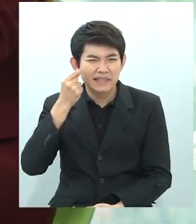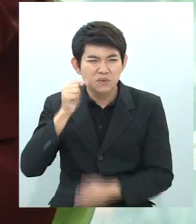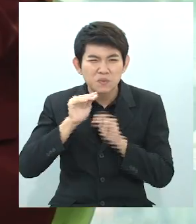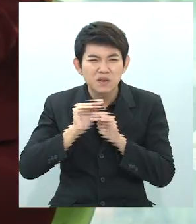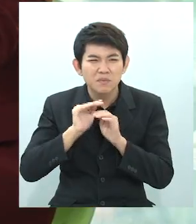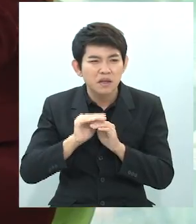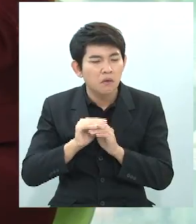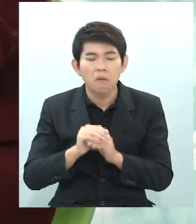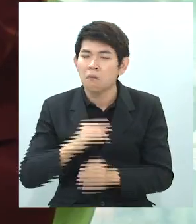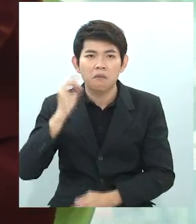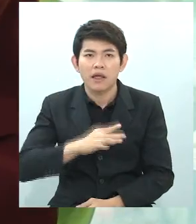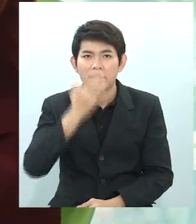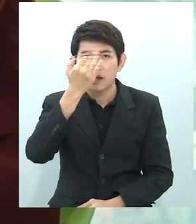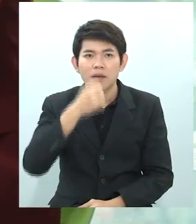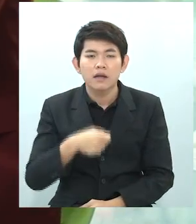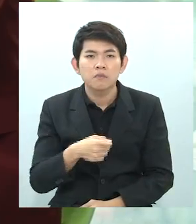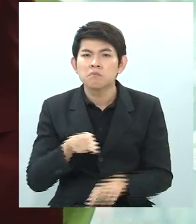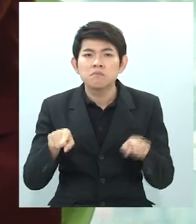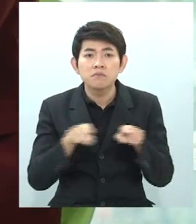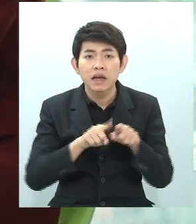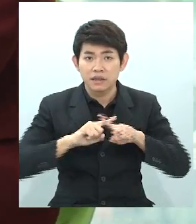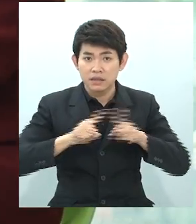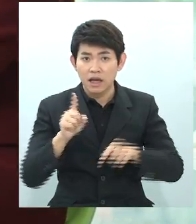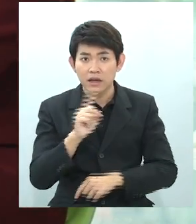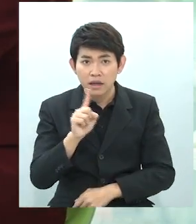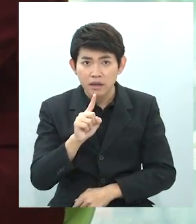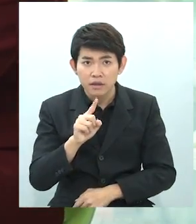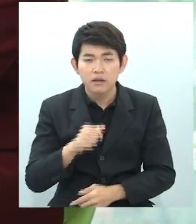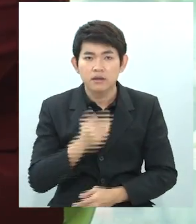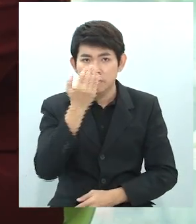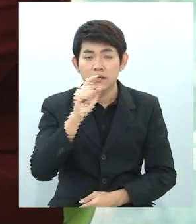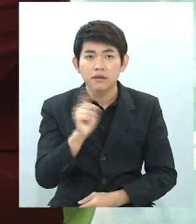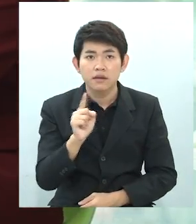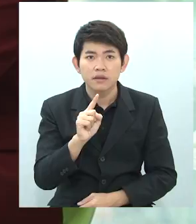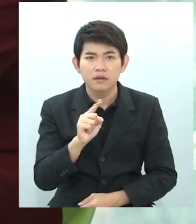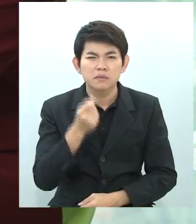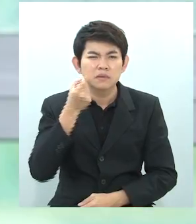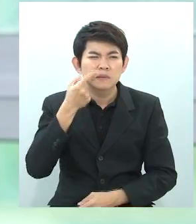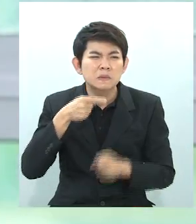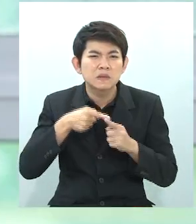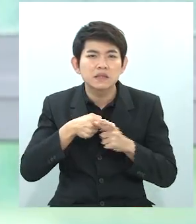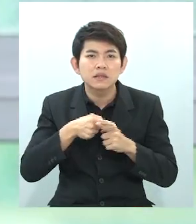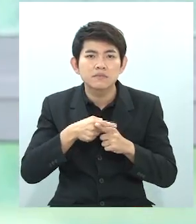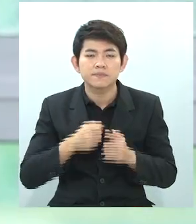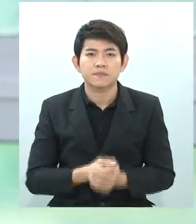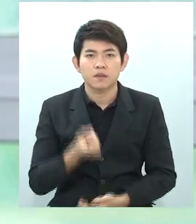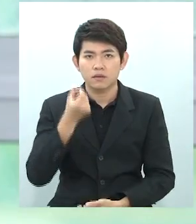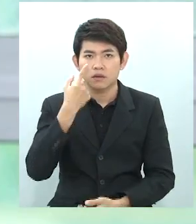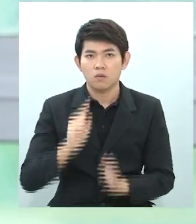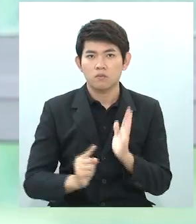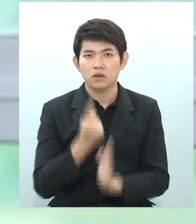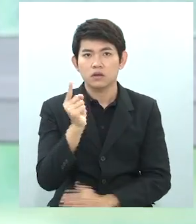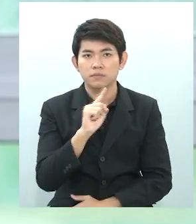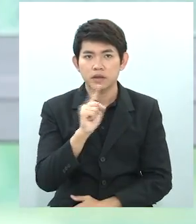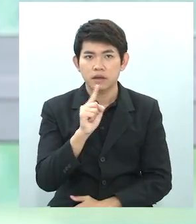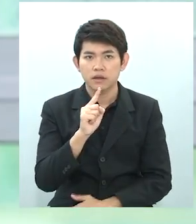ากเลยมันเกิดด้วยลักษณะเดียวกันจากการอุดตันอย่างนี้ไหมคะแล้วยังไงมันถึงได้อักเสบ จริงๆสิวนี่ก็จะเริ่มต้นจากการอุ